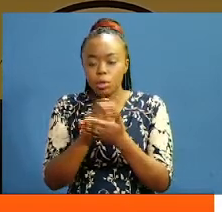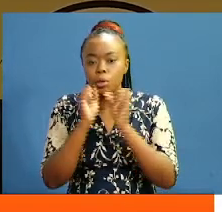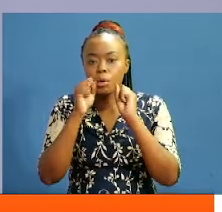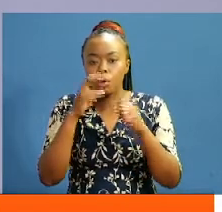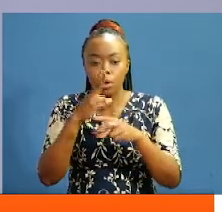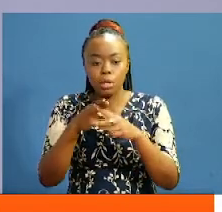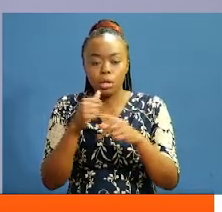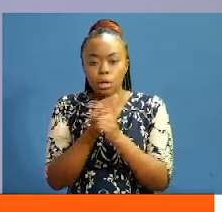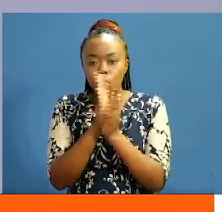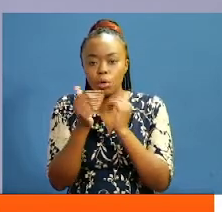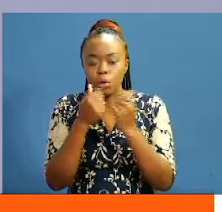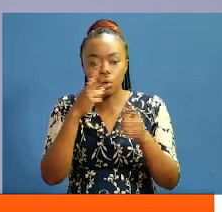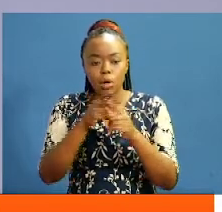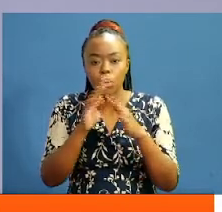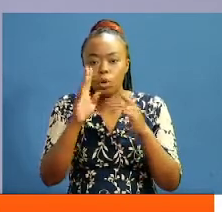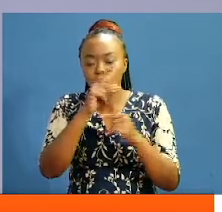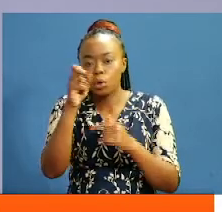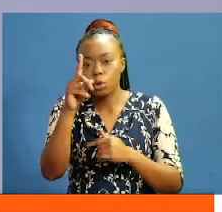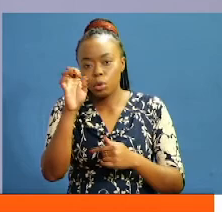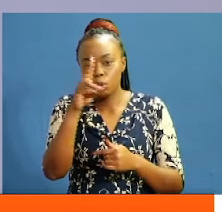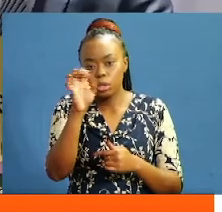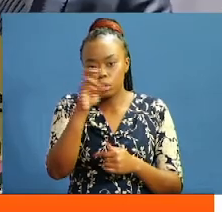kuwezesha tamasha hilo la uhifadhi wa tembo.